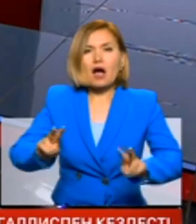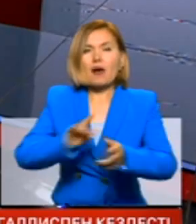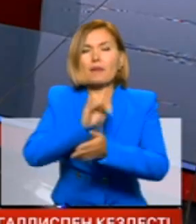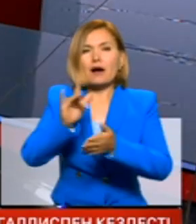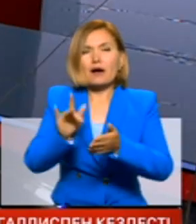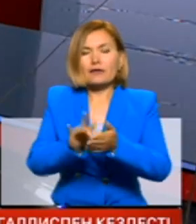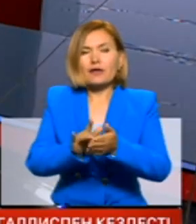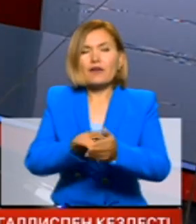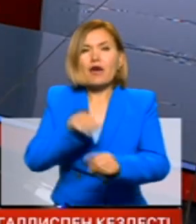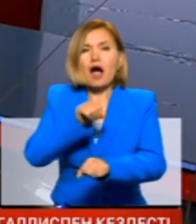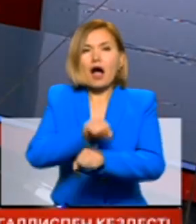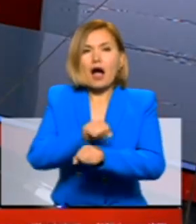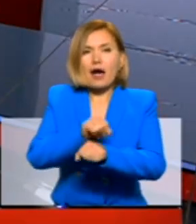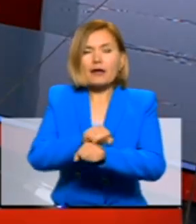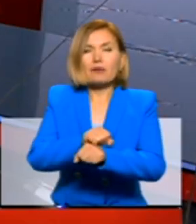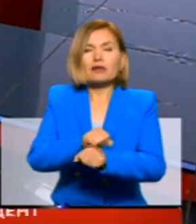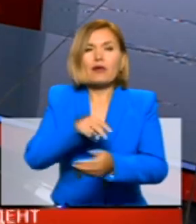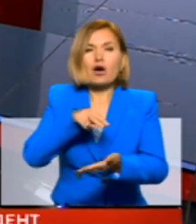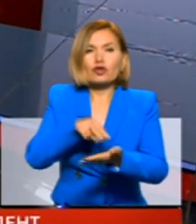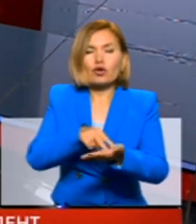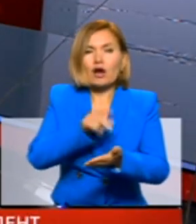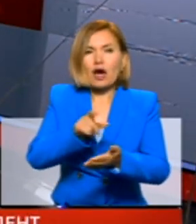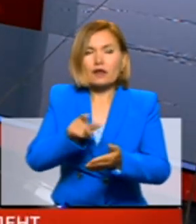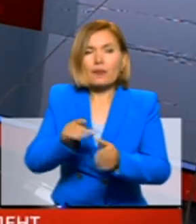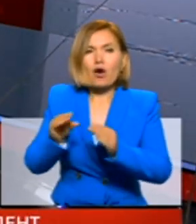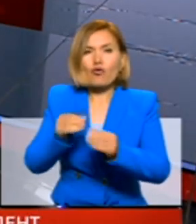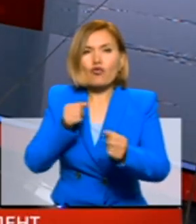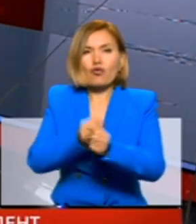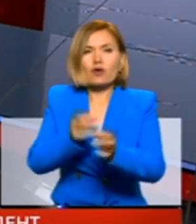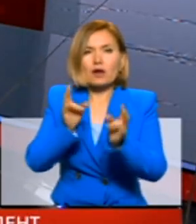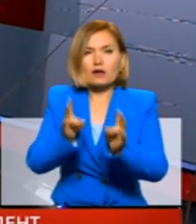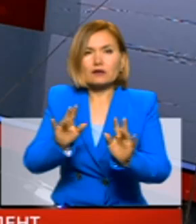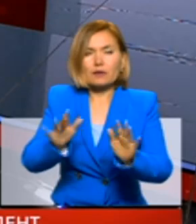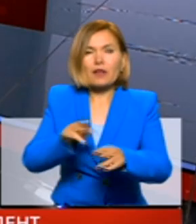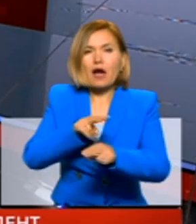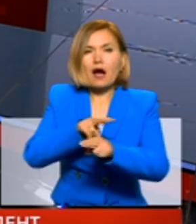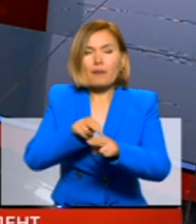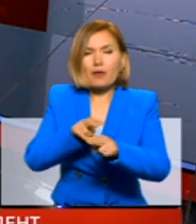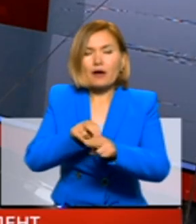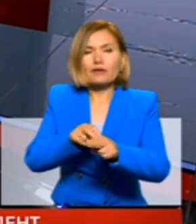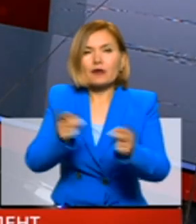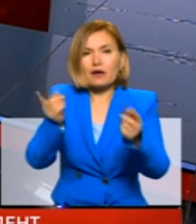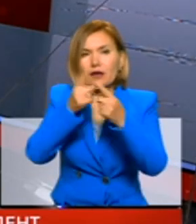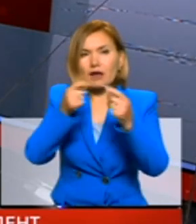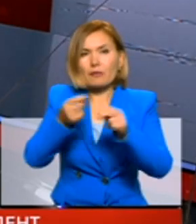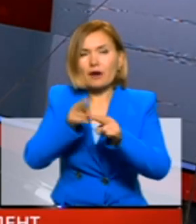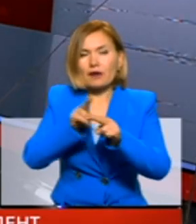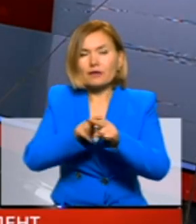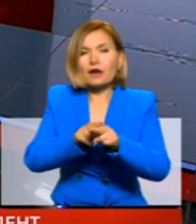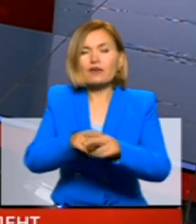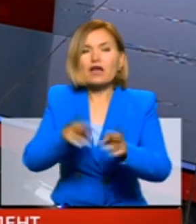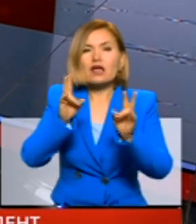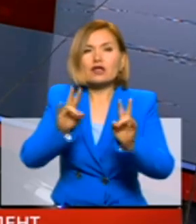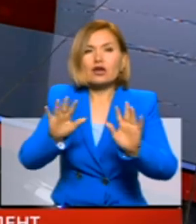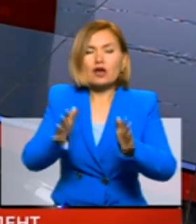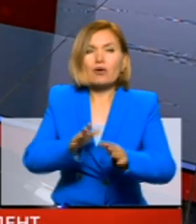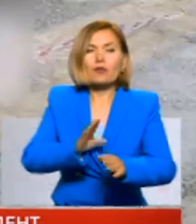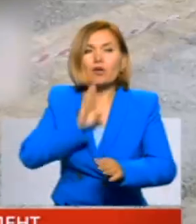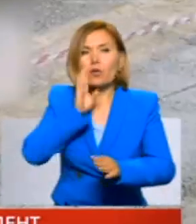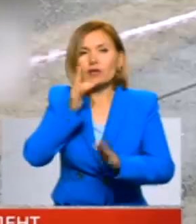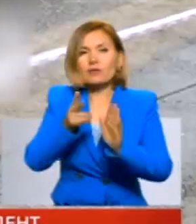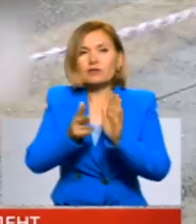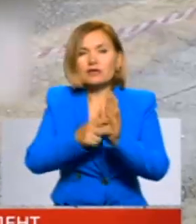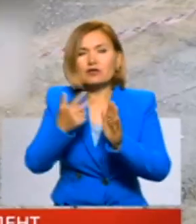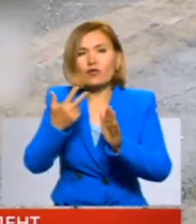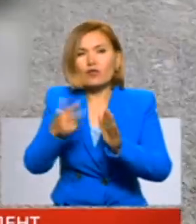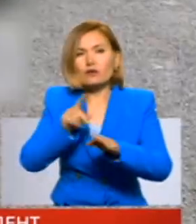Астанада аялдамада тұрған адамдарды көлік соқты. Қалалық полиция департаменті берген мәлімет бойынша оқиға сағат 8:31-де